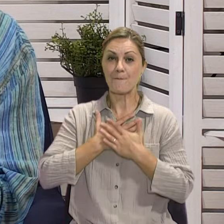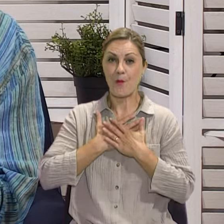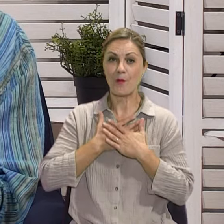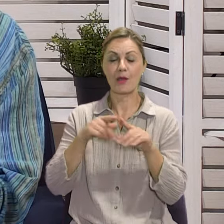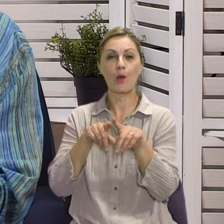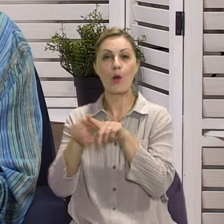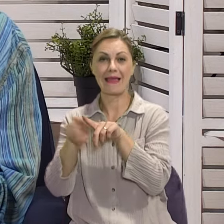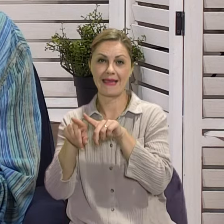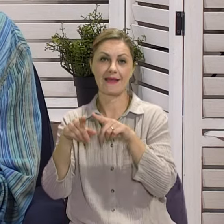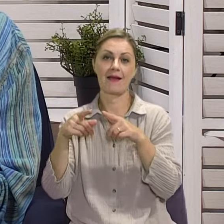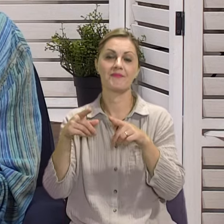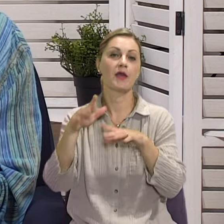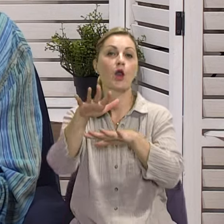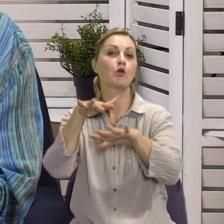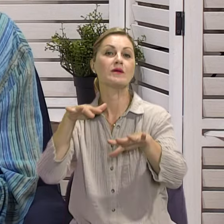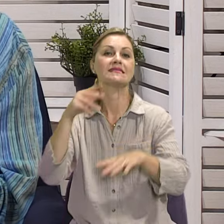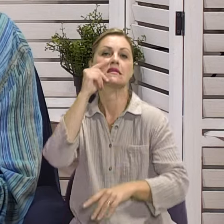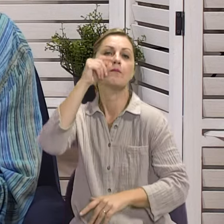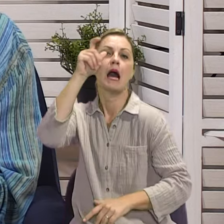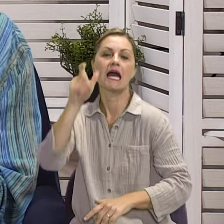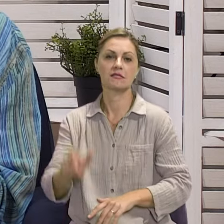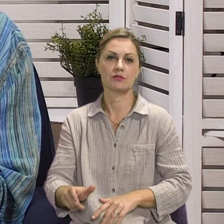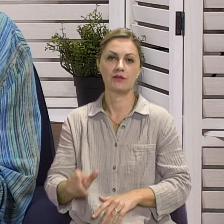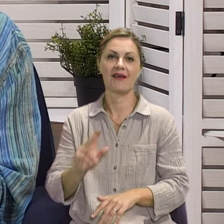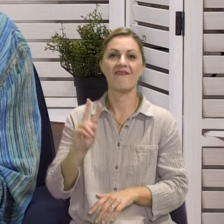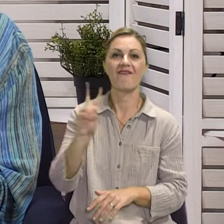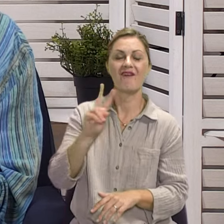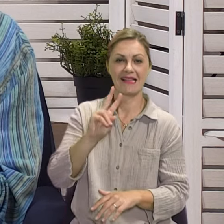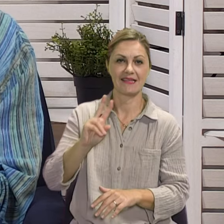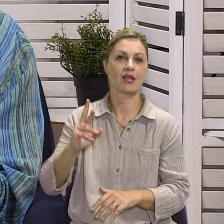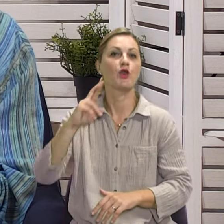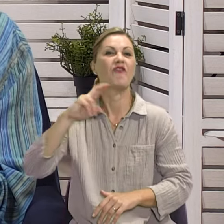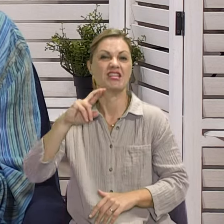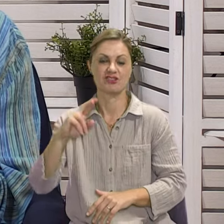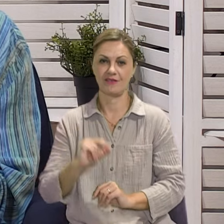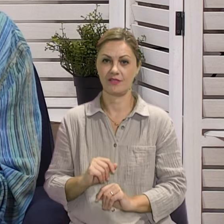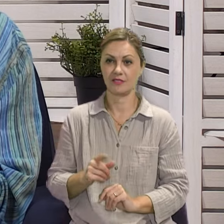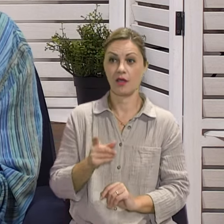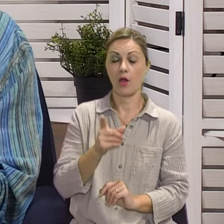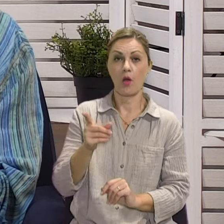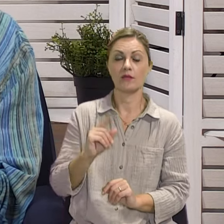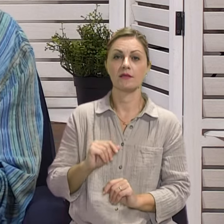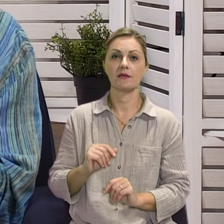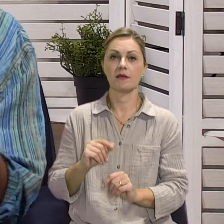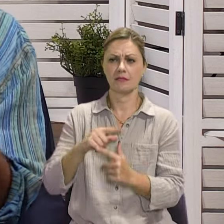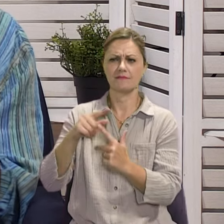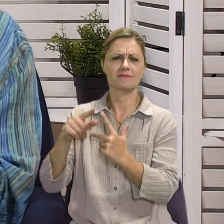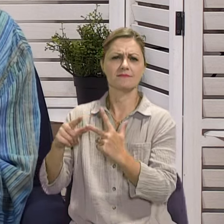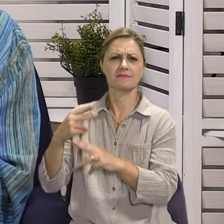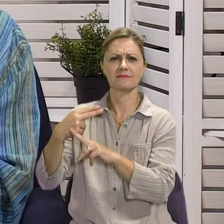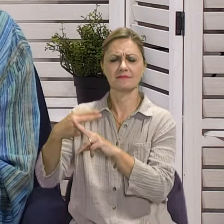kolega, koncertmajstor, profesor Walter Lovričević, Mesud Glavaš i